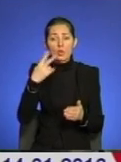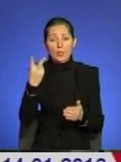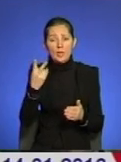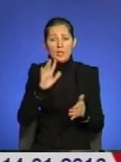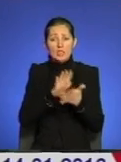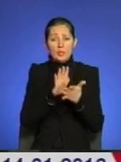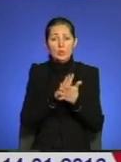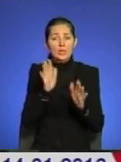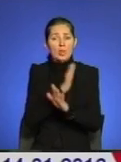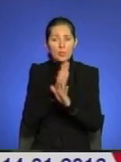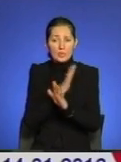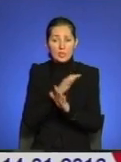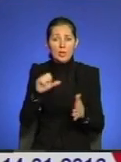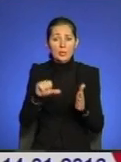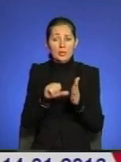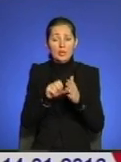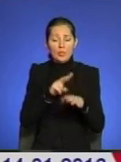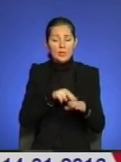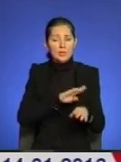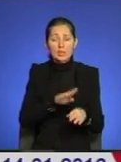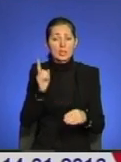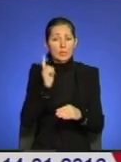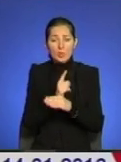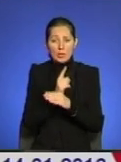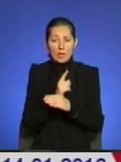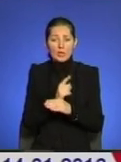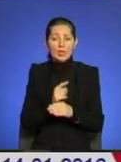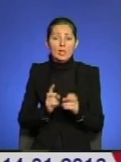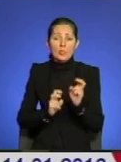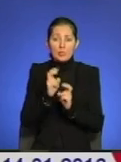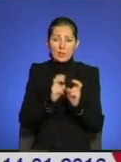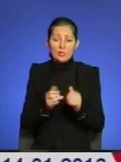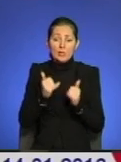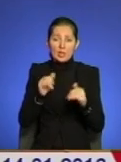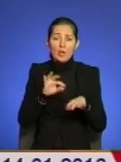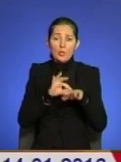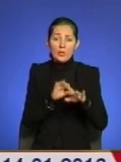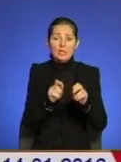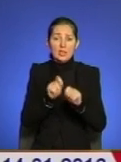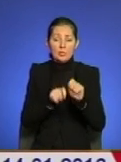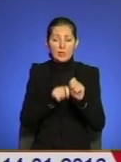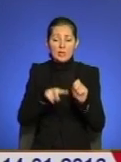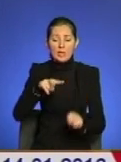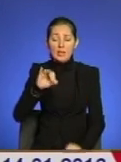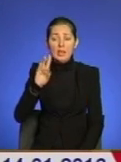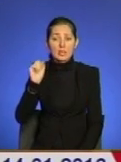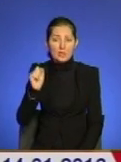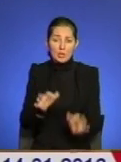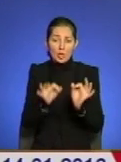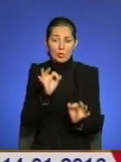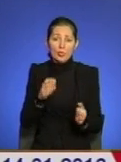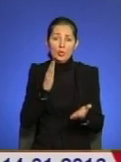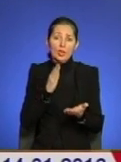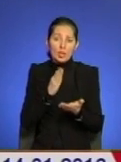повітря». Працівників поліції не пускають на територію підприємства для проведення експертиз, а Лановецький суд став на бік фермера.